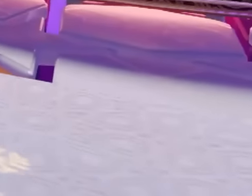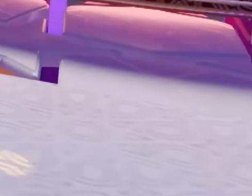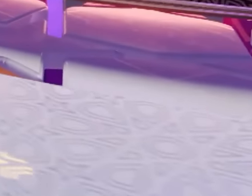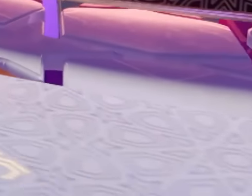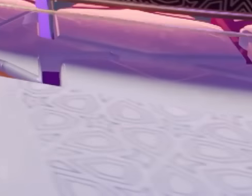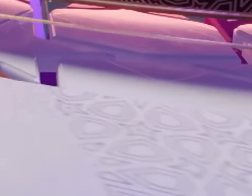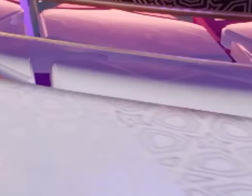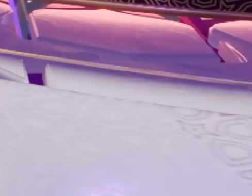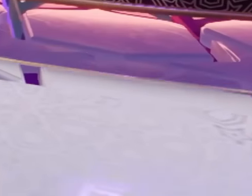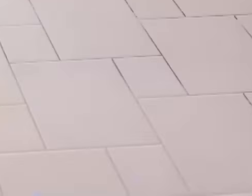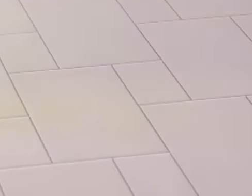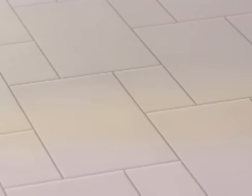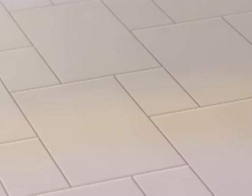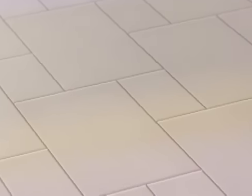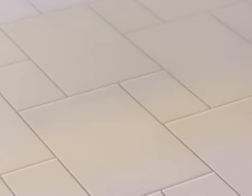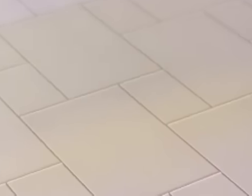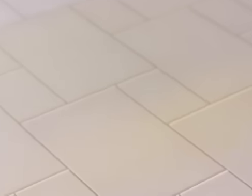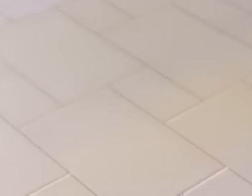واجعله لنا